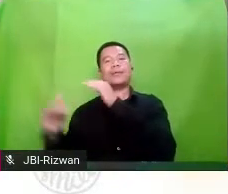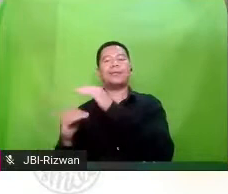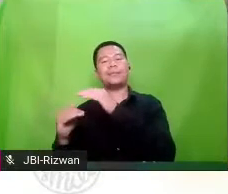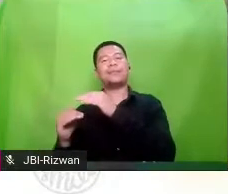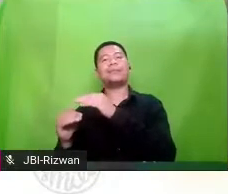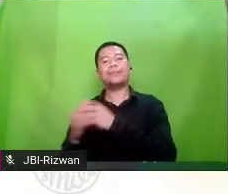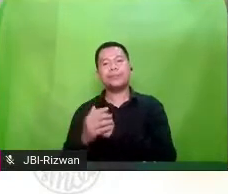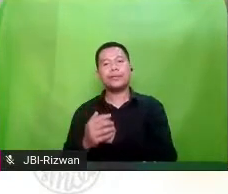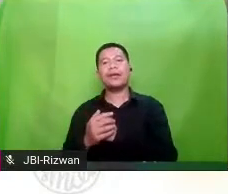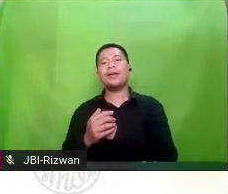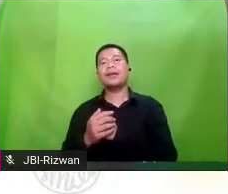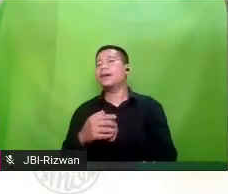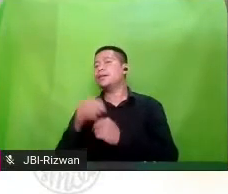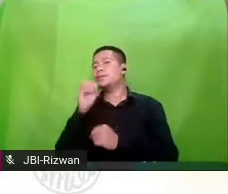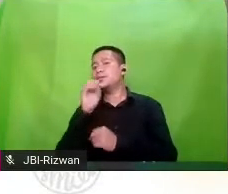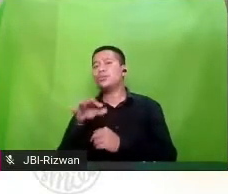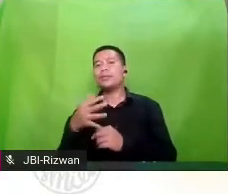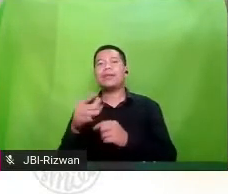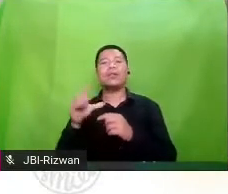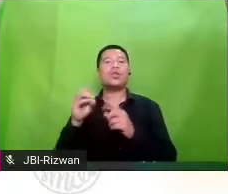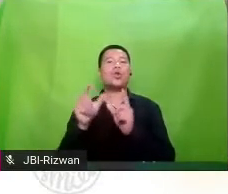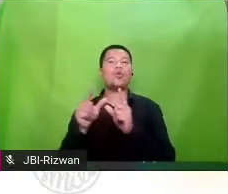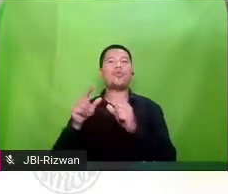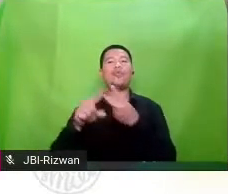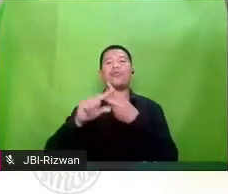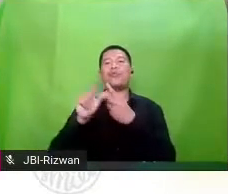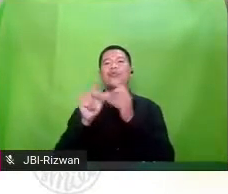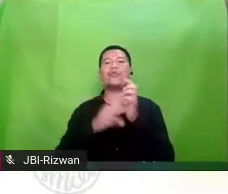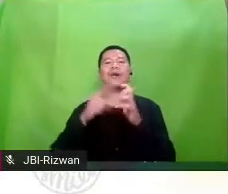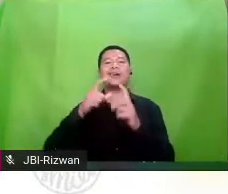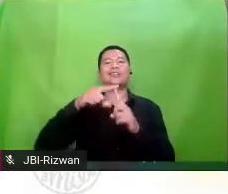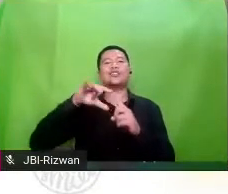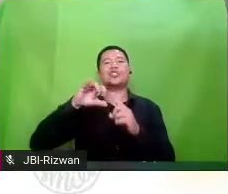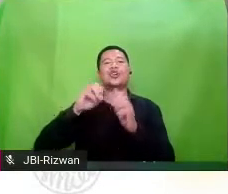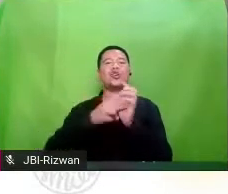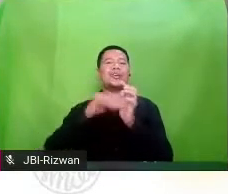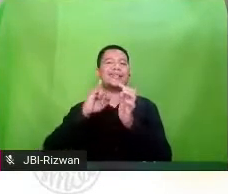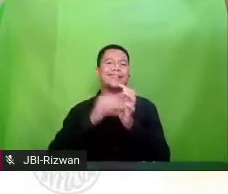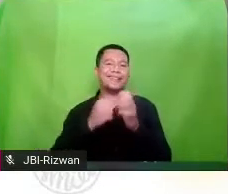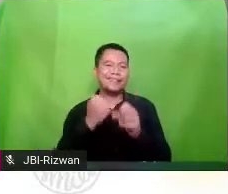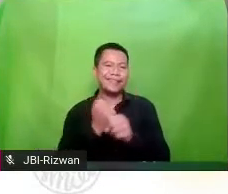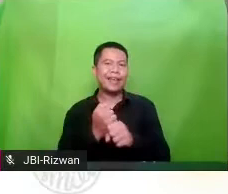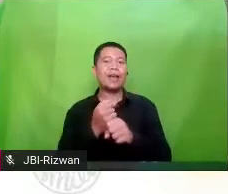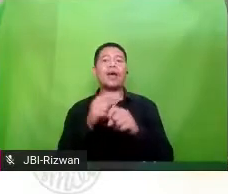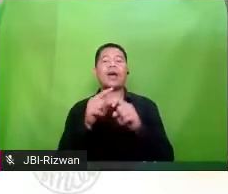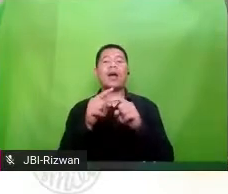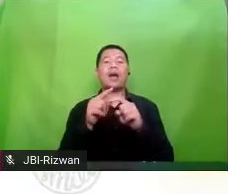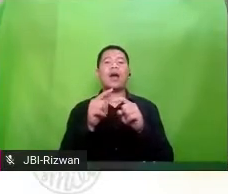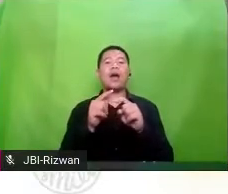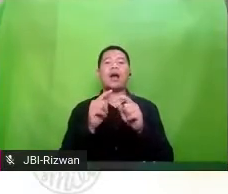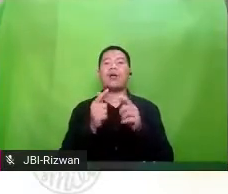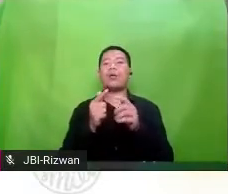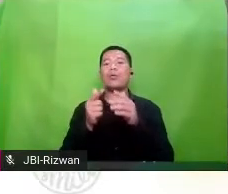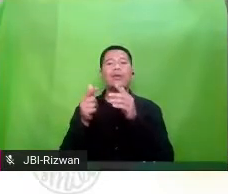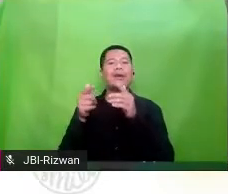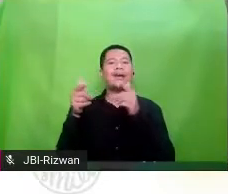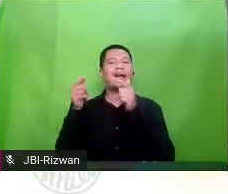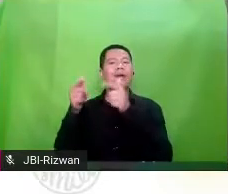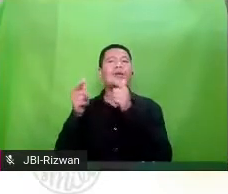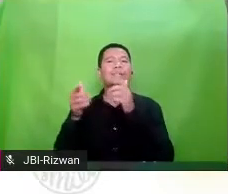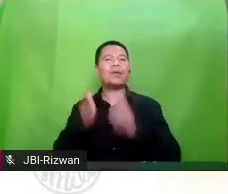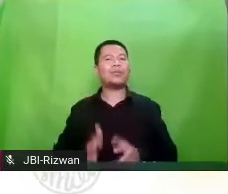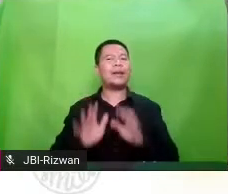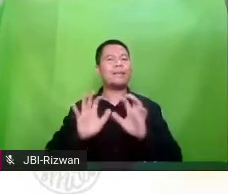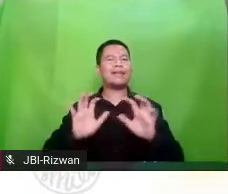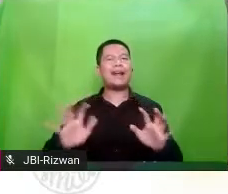disebut low functioning. Sementara kalau yang bentuknya tidak banyak untuk gangguan perilakunya, disebutnya tidak